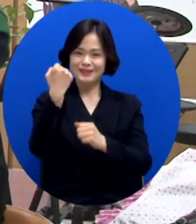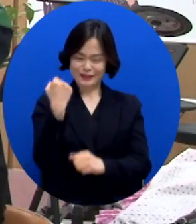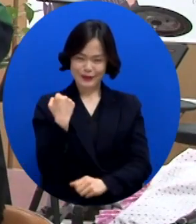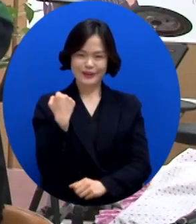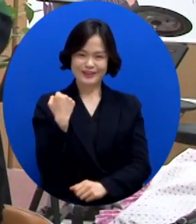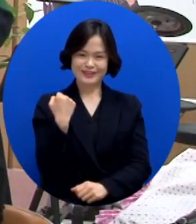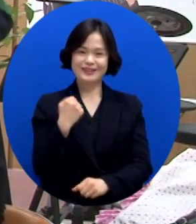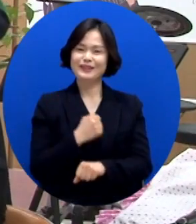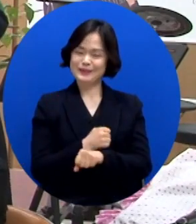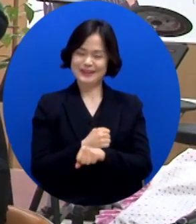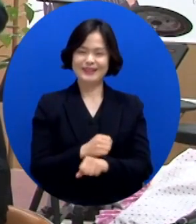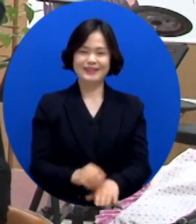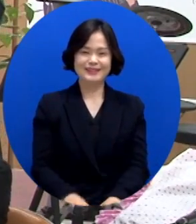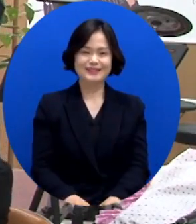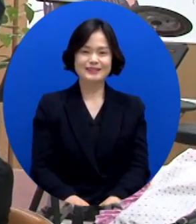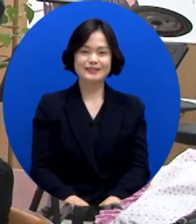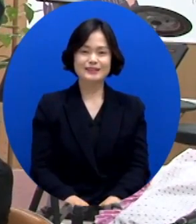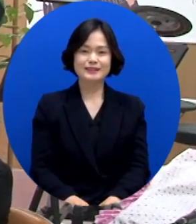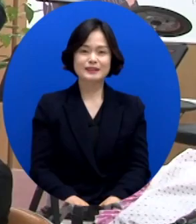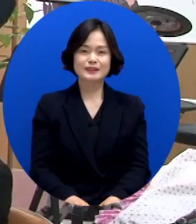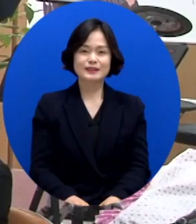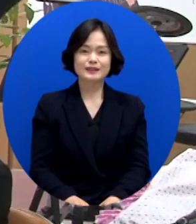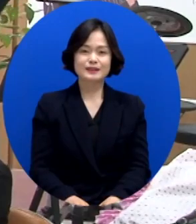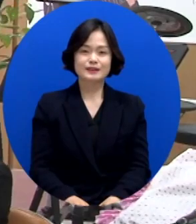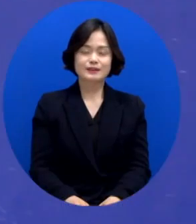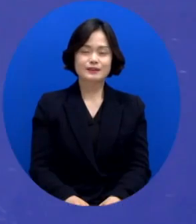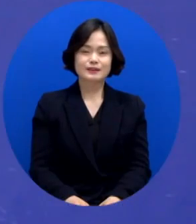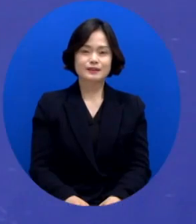CTS 뉴스 김인혜입니다.